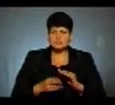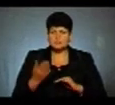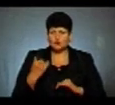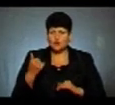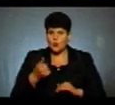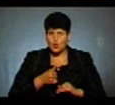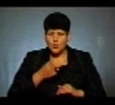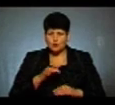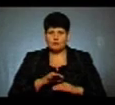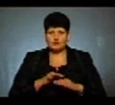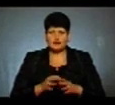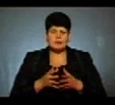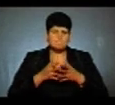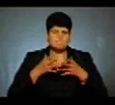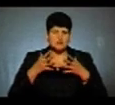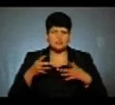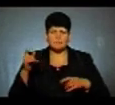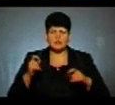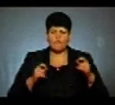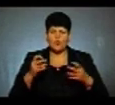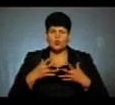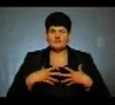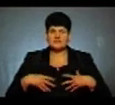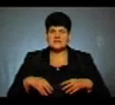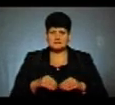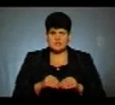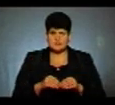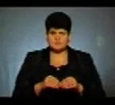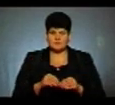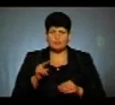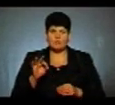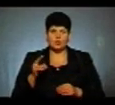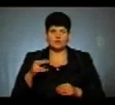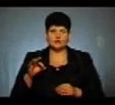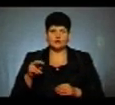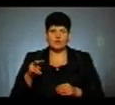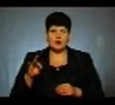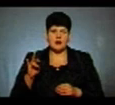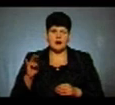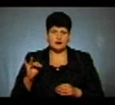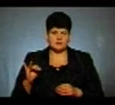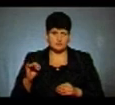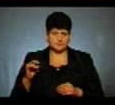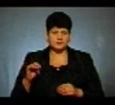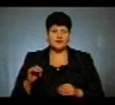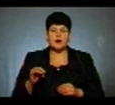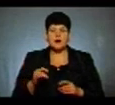ми провели масштабний форум сім'ї у Подолянах. Що